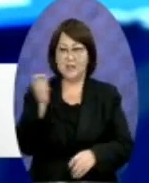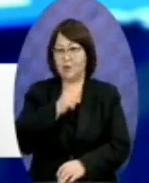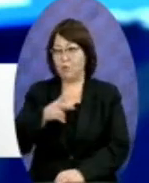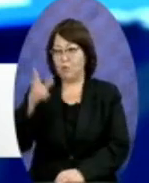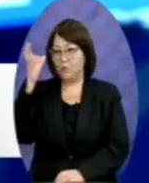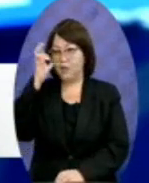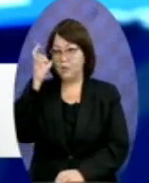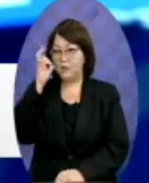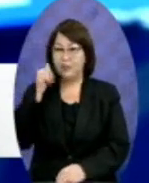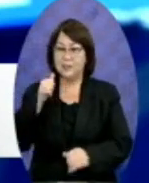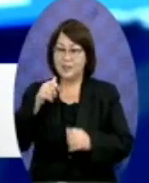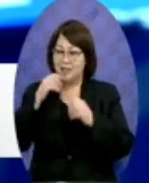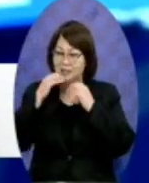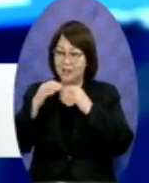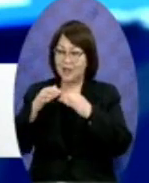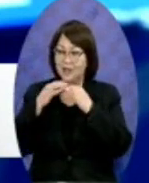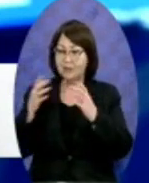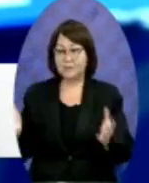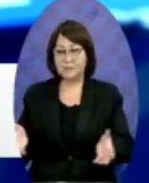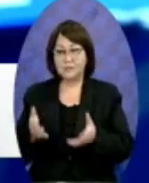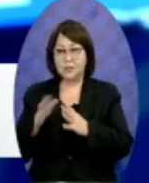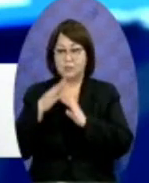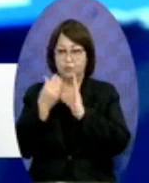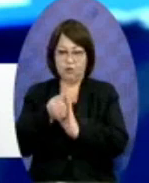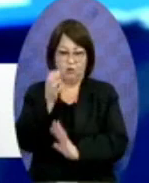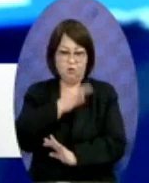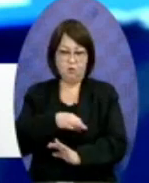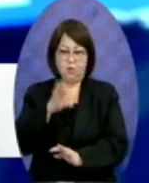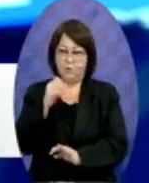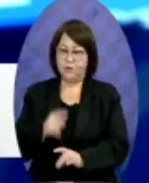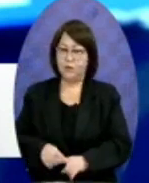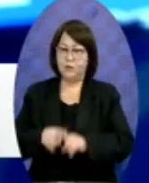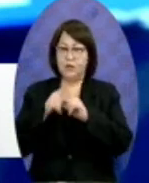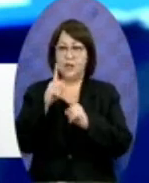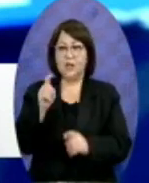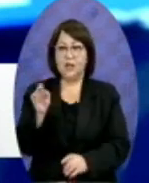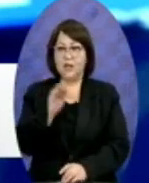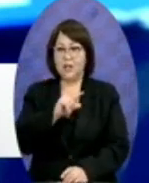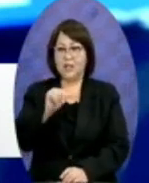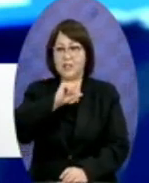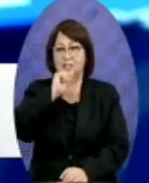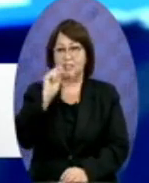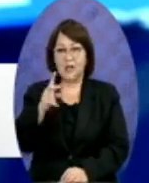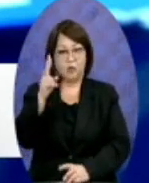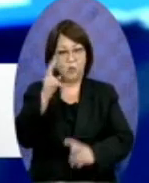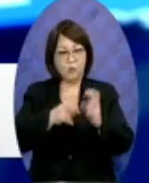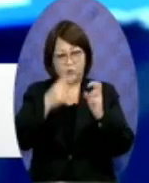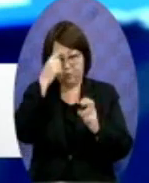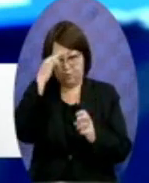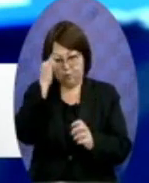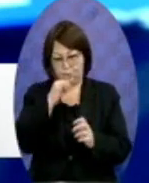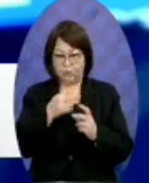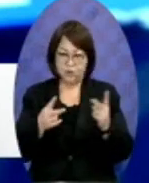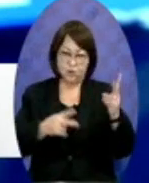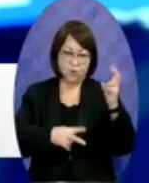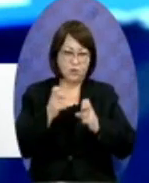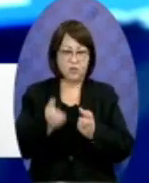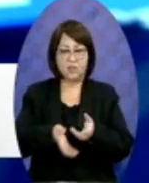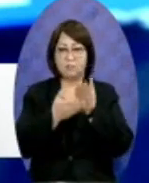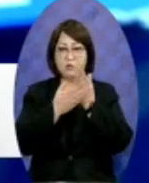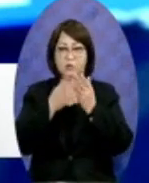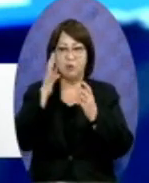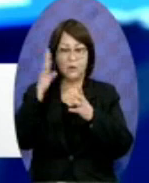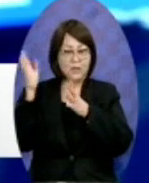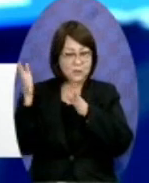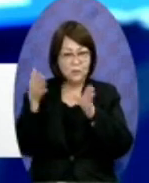ялангуяа дээшлүүлэх, өрхийн орлогын төвшинг өсгөх, хэрэглээний зээлийг үйлдвэрлэлд дэмжих нөхцөлд олгоход чиглүүлэх гээд зохицуулалтын бодлогод анхаарах